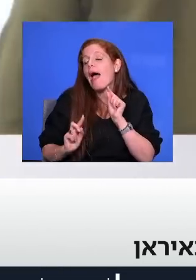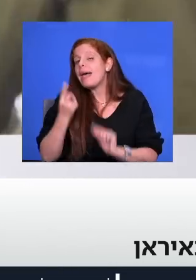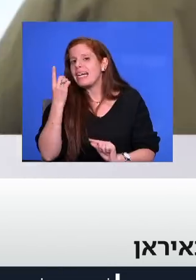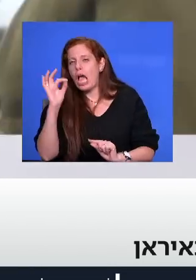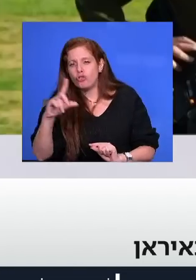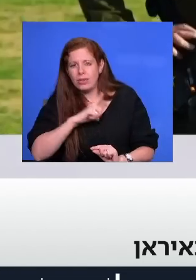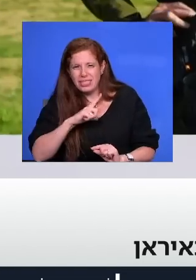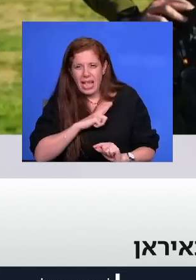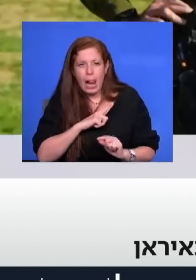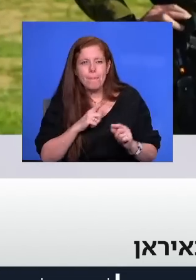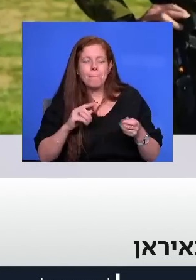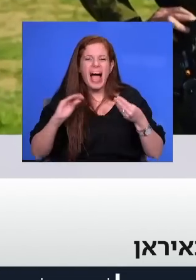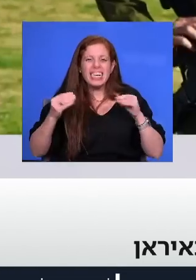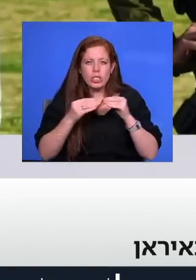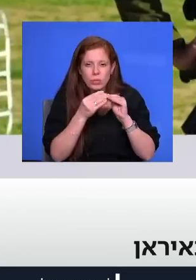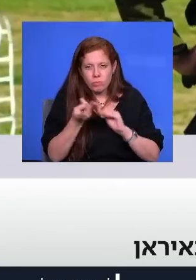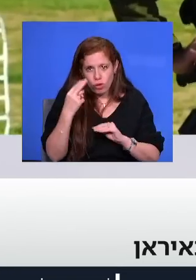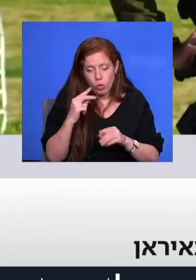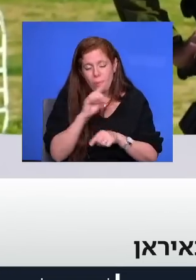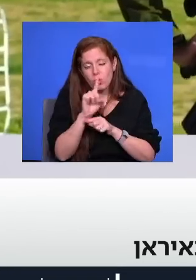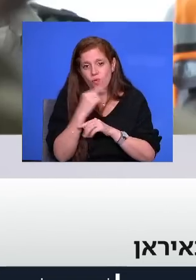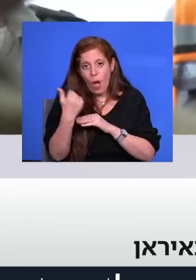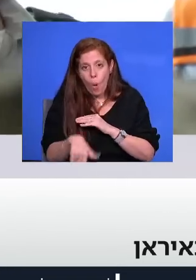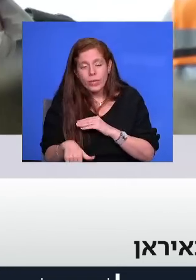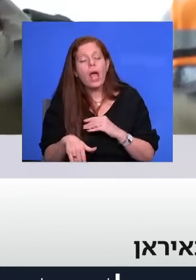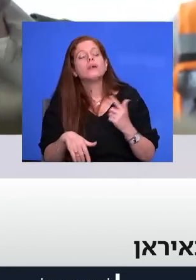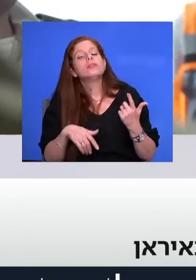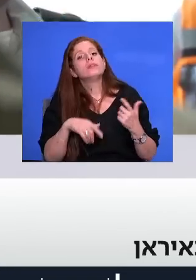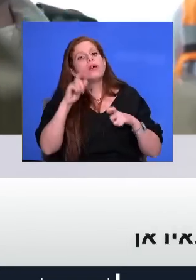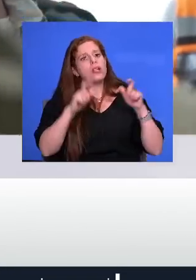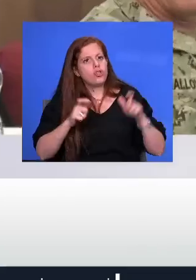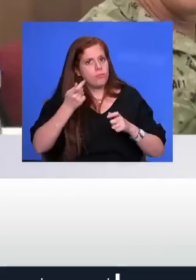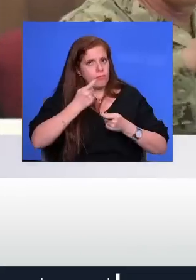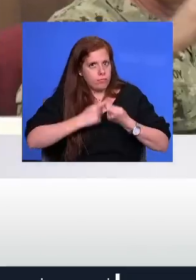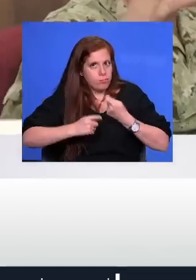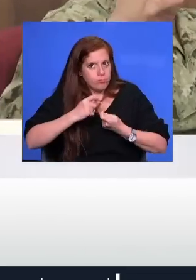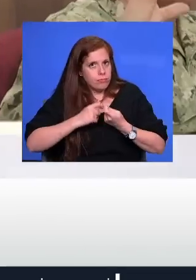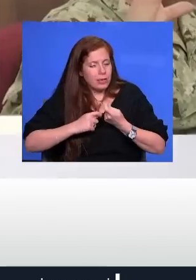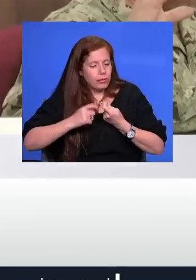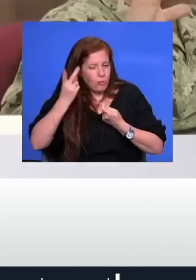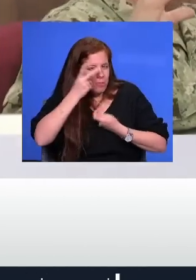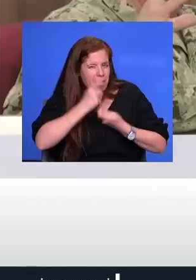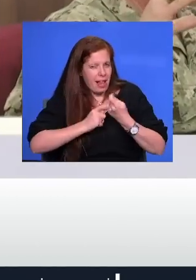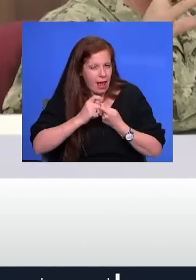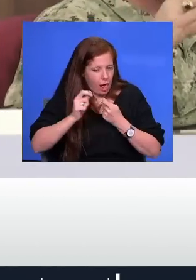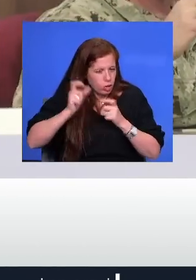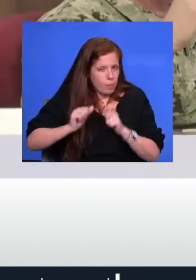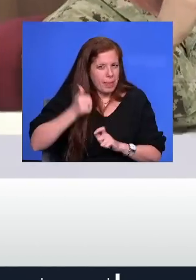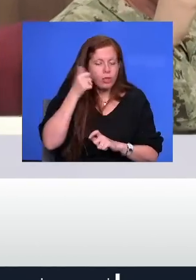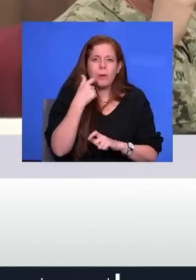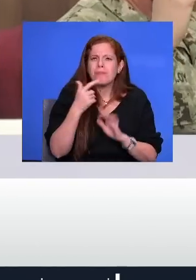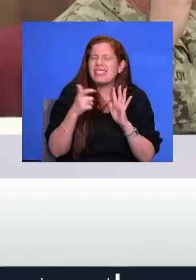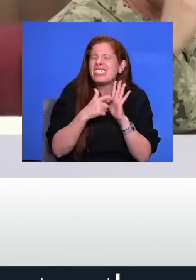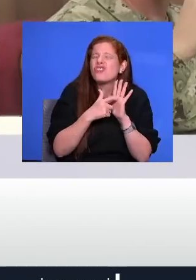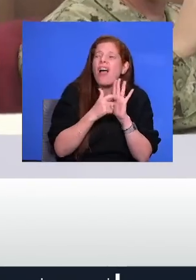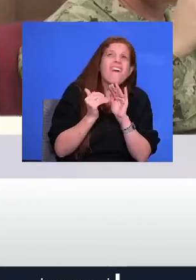בקיצוצים הרוחביים שהיו בתקופה האחרונה. נגיד גורמים כלכליים בכירים אומרים לנו הדרישה הזאת היא גבוהה בצורה כל כך